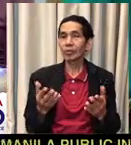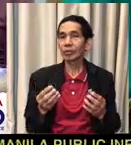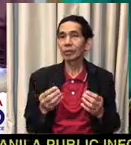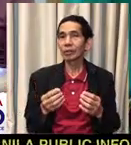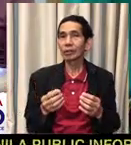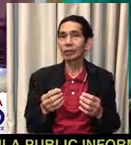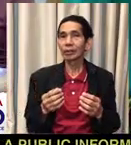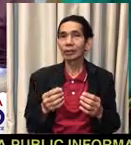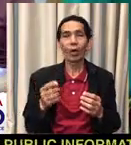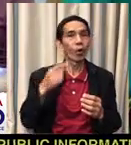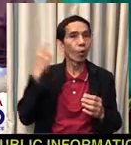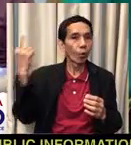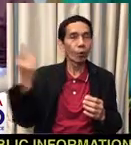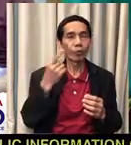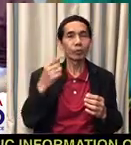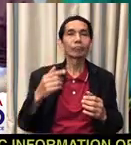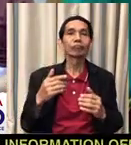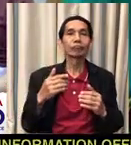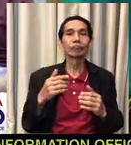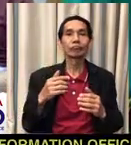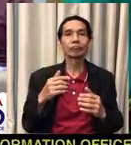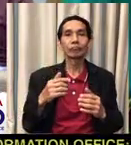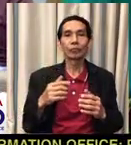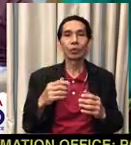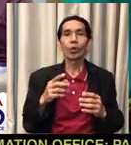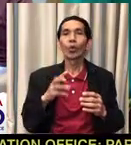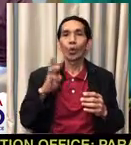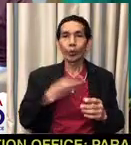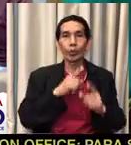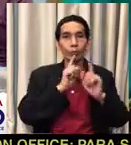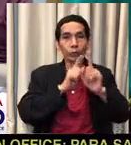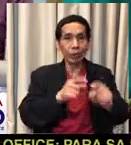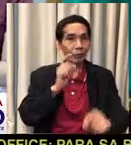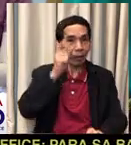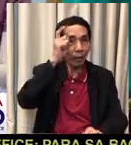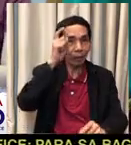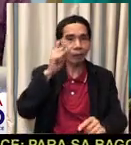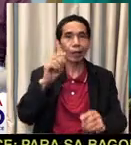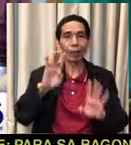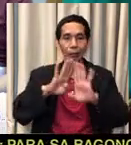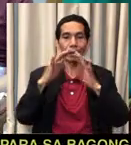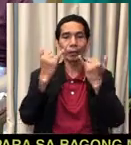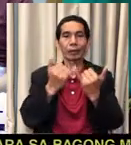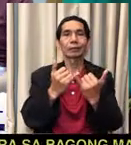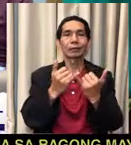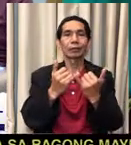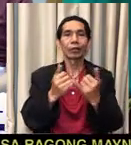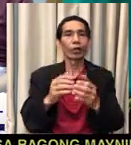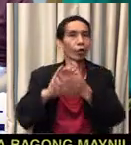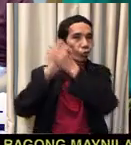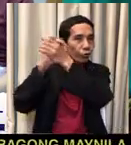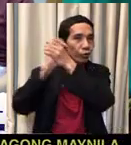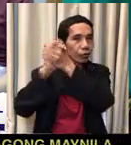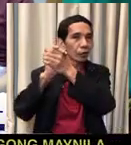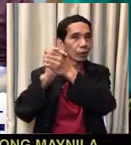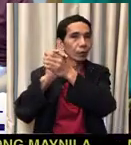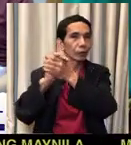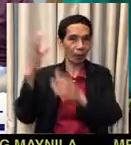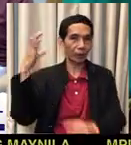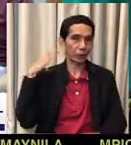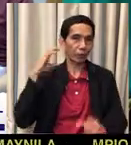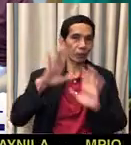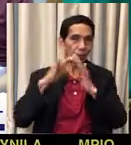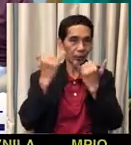medyo updated tayo lagi ngayon. Oo, ano, kahit papaano naman. Tumutugon agad ang ating barangay. Oo. Congratulations sa mga